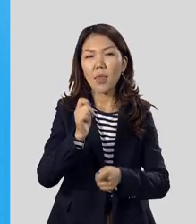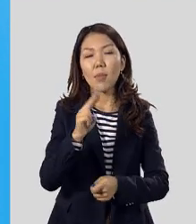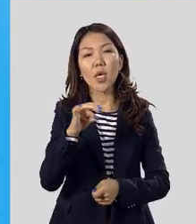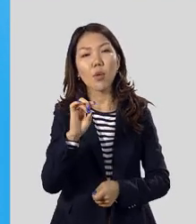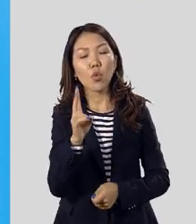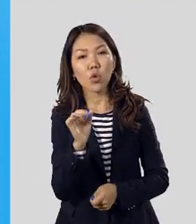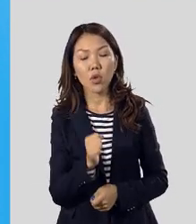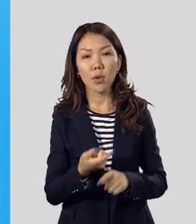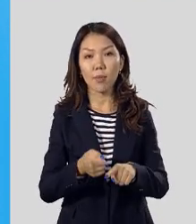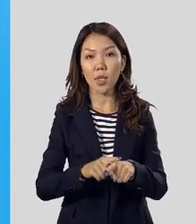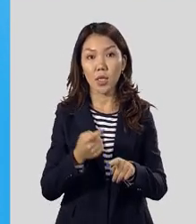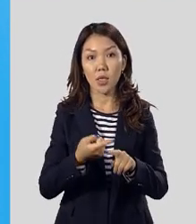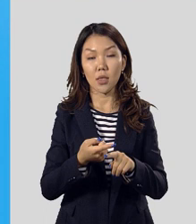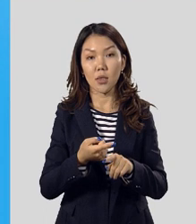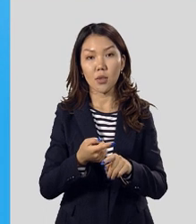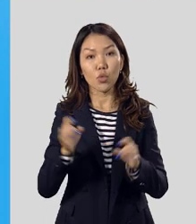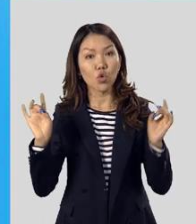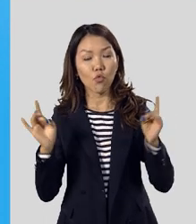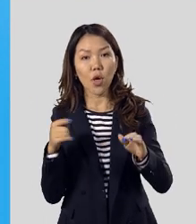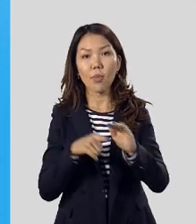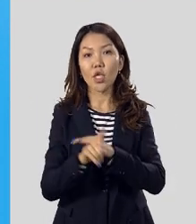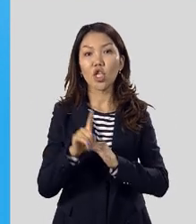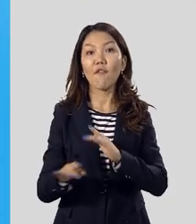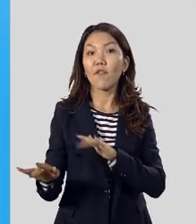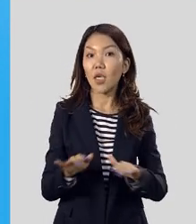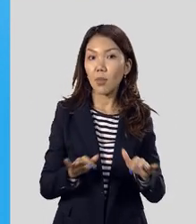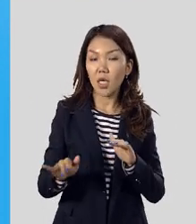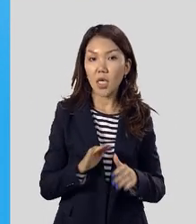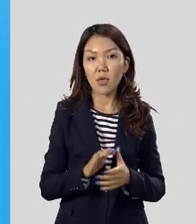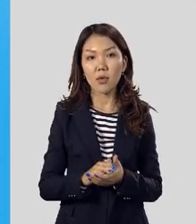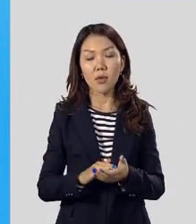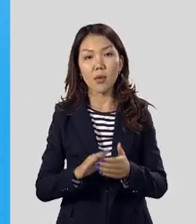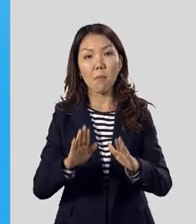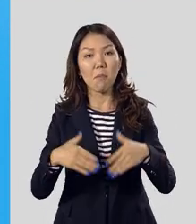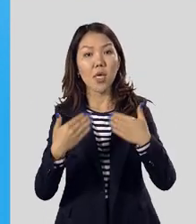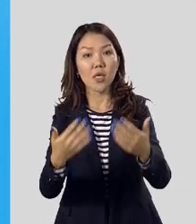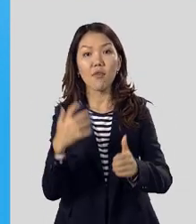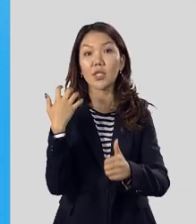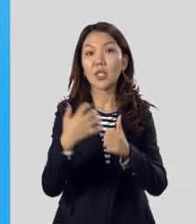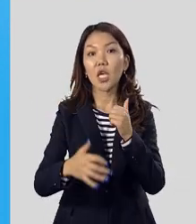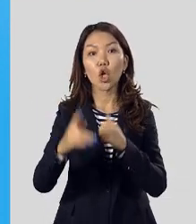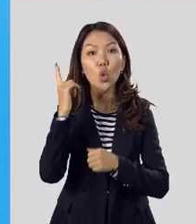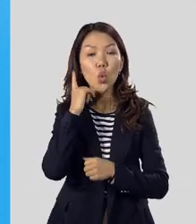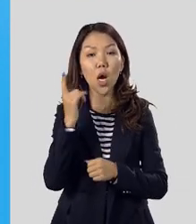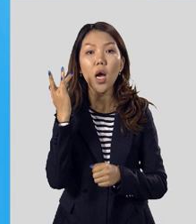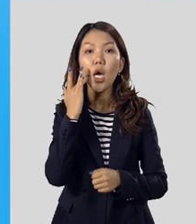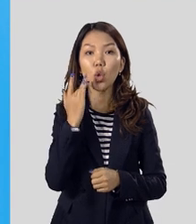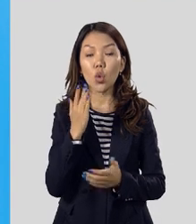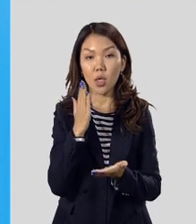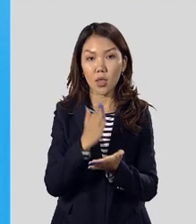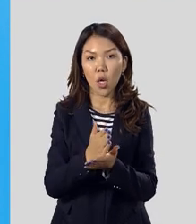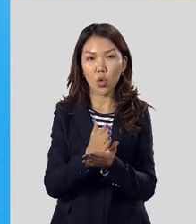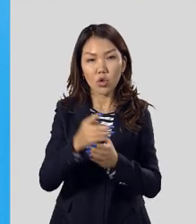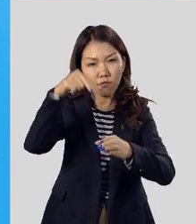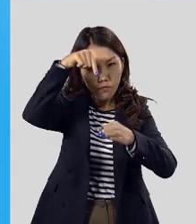под действием этого звука начинает вибрировать, передавая звук в среднее ухо, которое находится